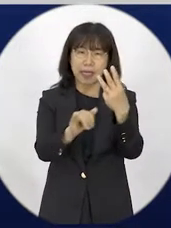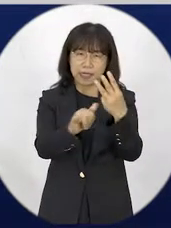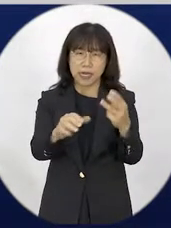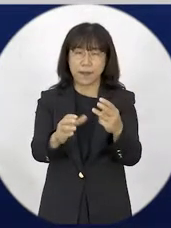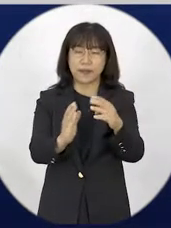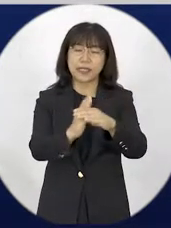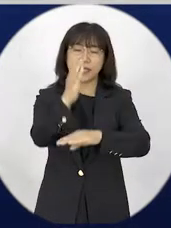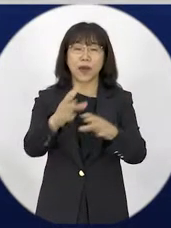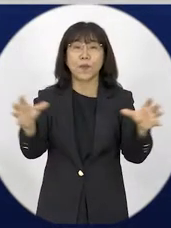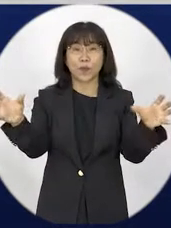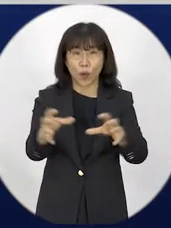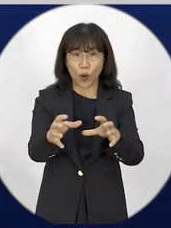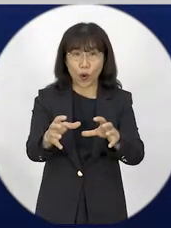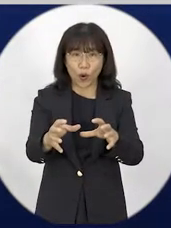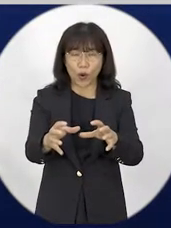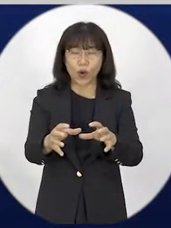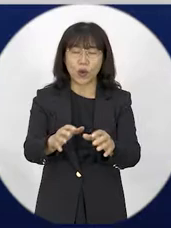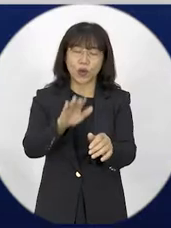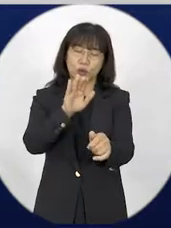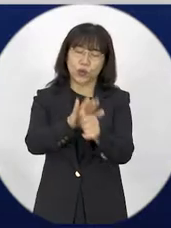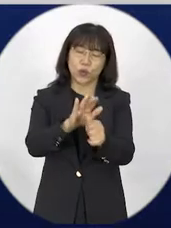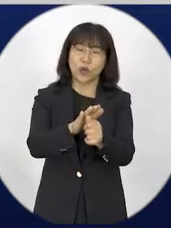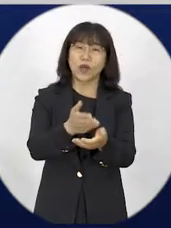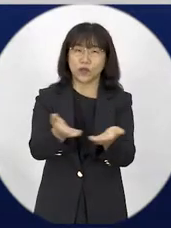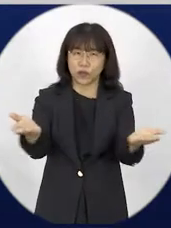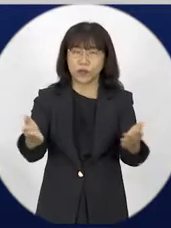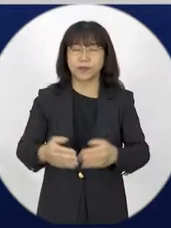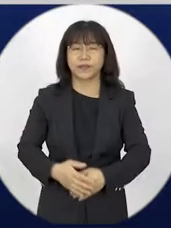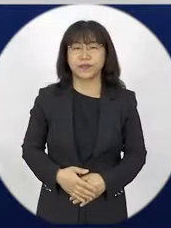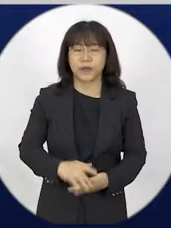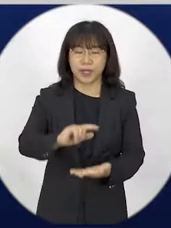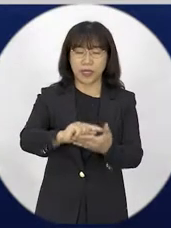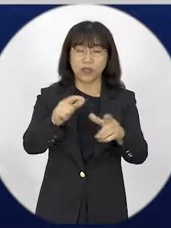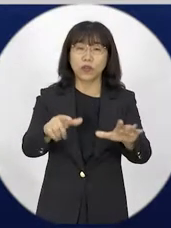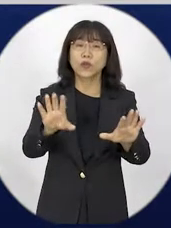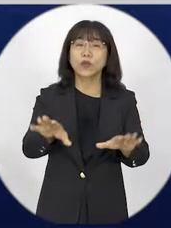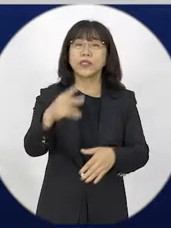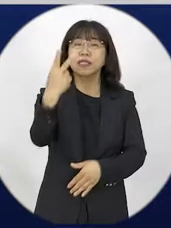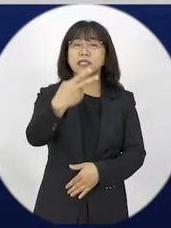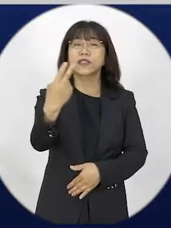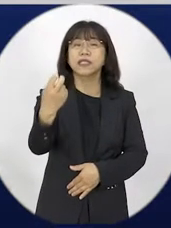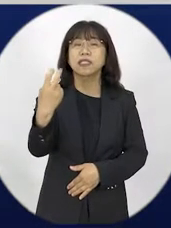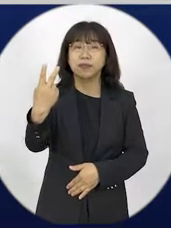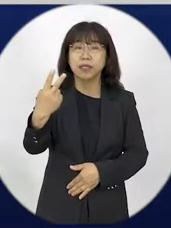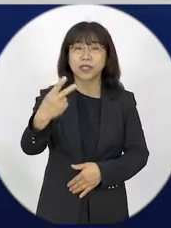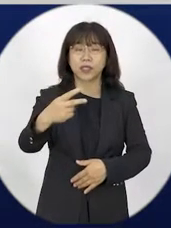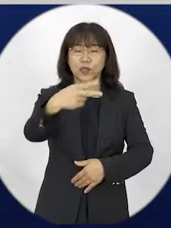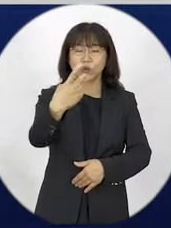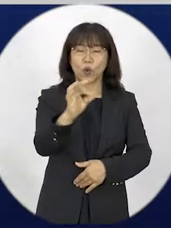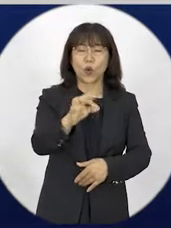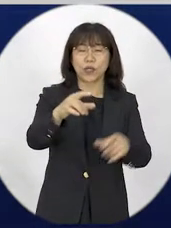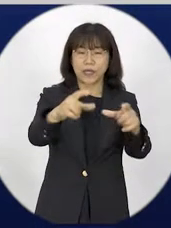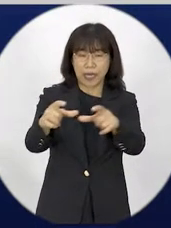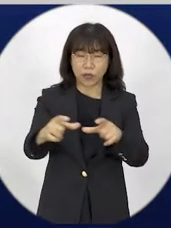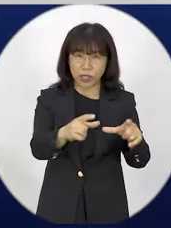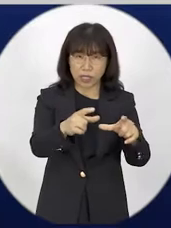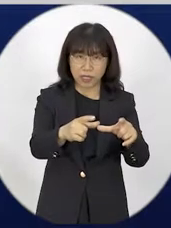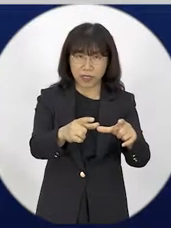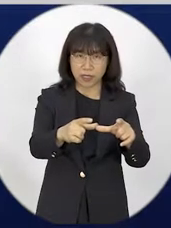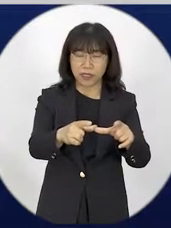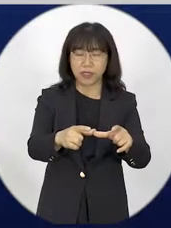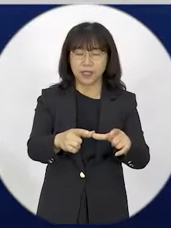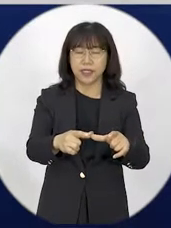공동체 활동을 시작할 수 있도록 지원하는 사업을 말하는데요. 강서구가 2022 동단위 주민모임